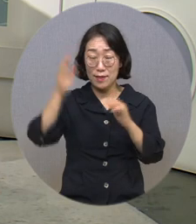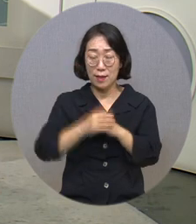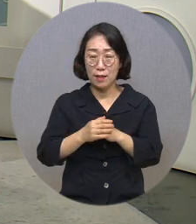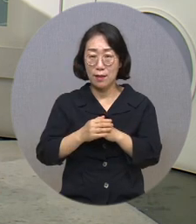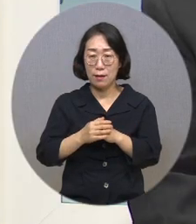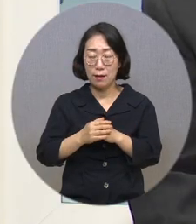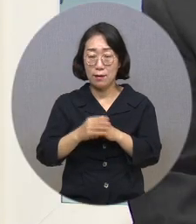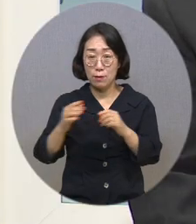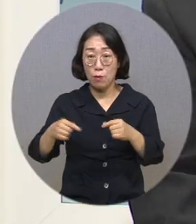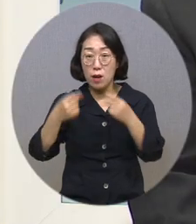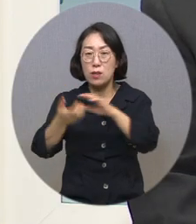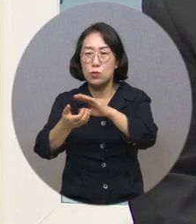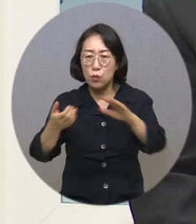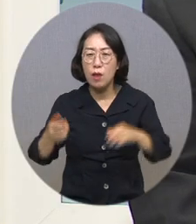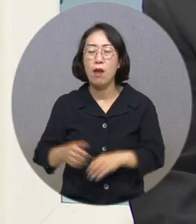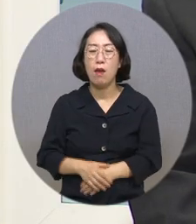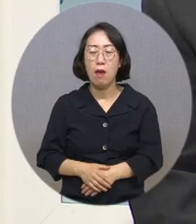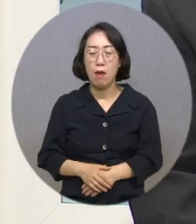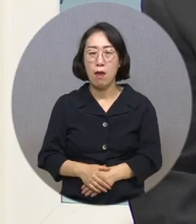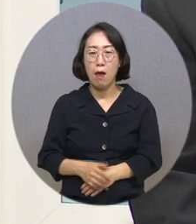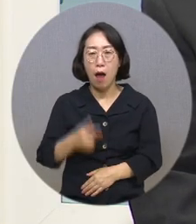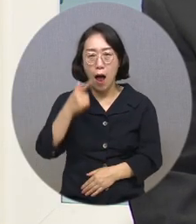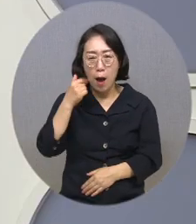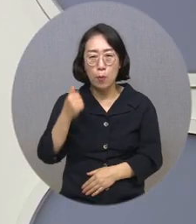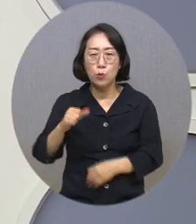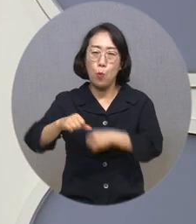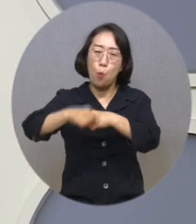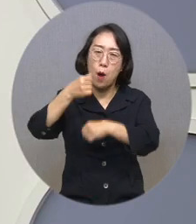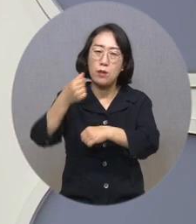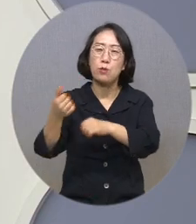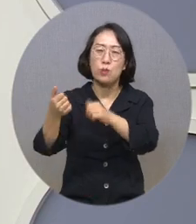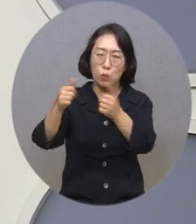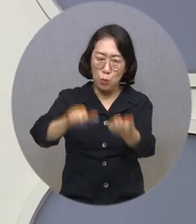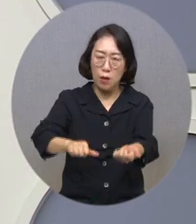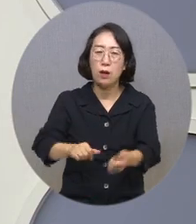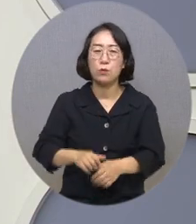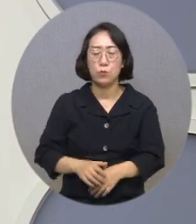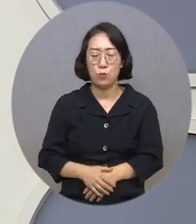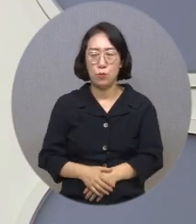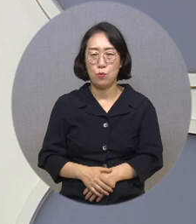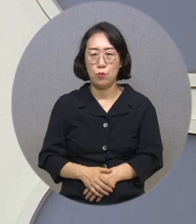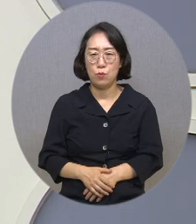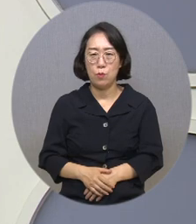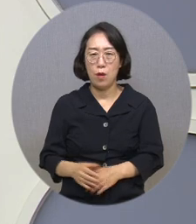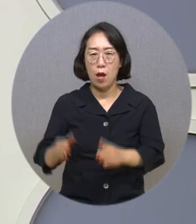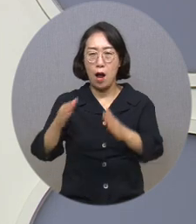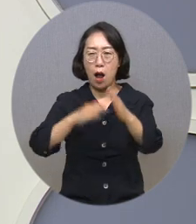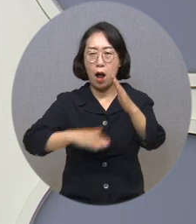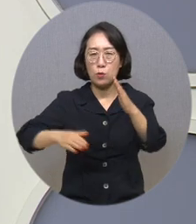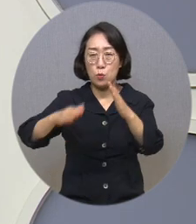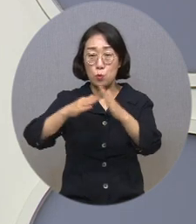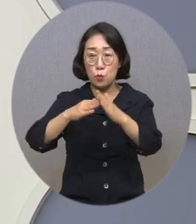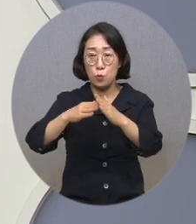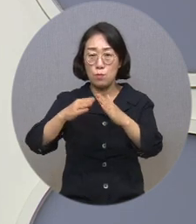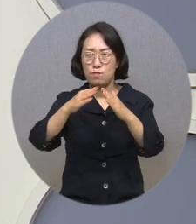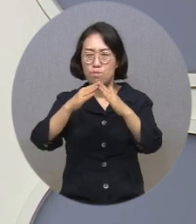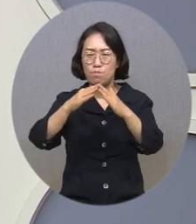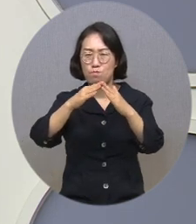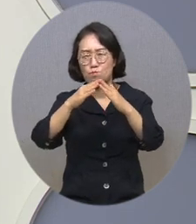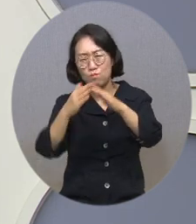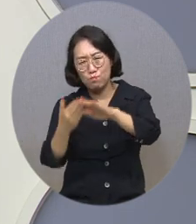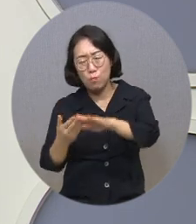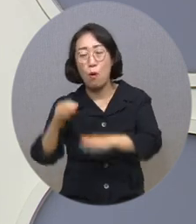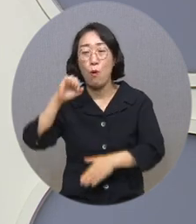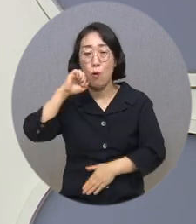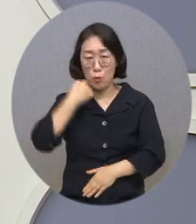아버님이 돌아가시니까 뭐 제 집에 이제 글자 그대로 너무 어려운 상황이 됐죠. 그래서 서울에 이제 병마익 공장에서 한 1년